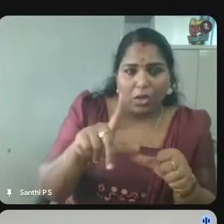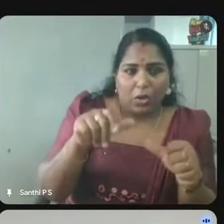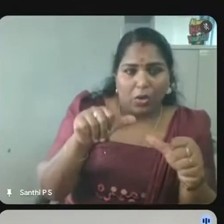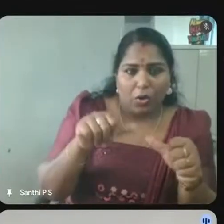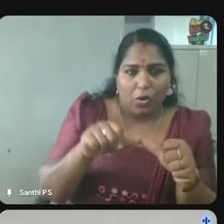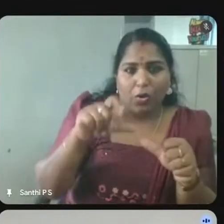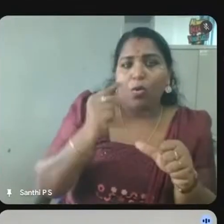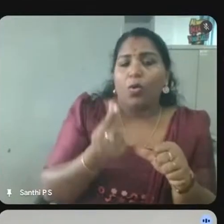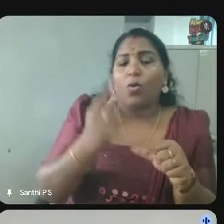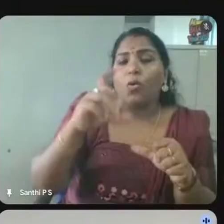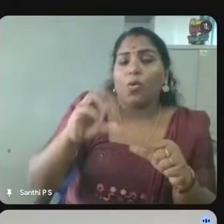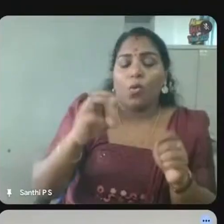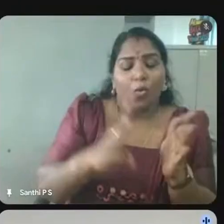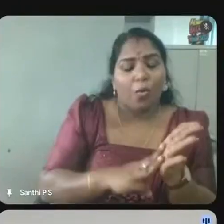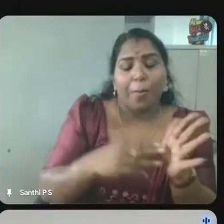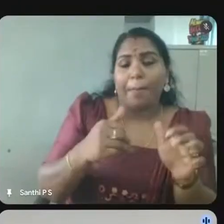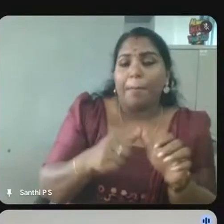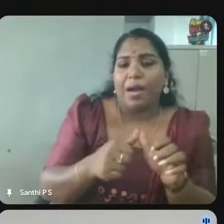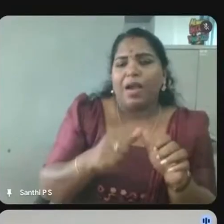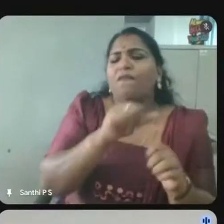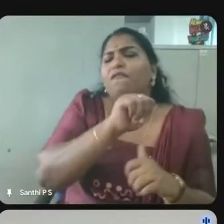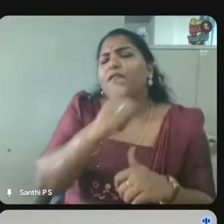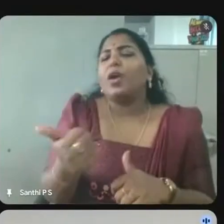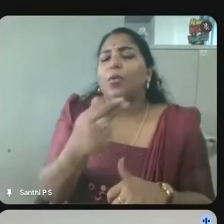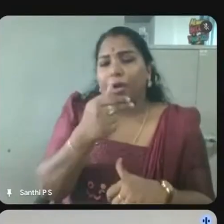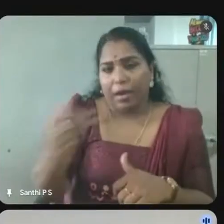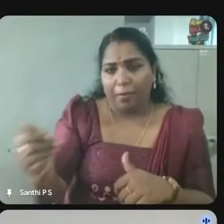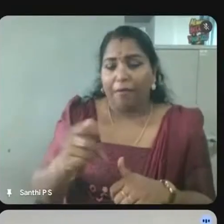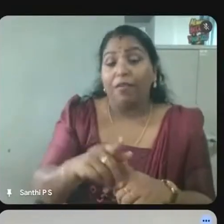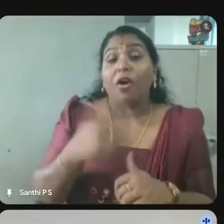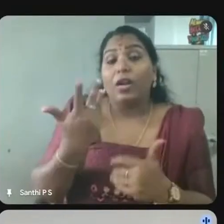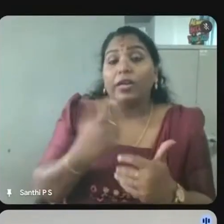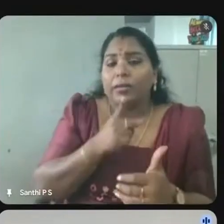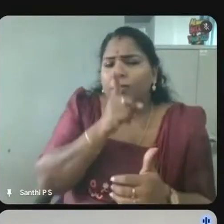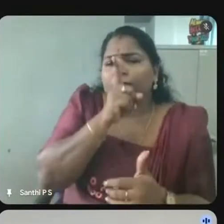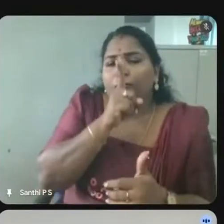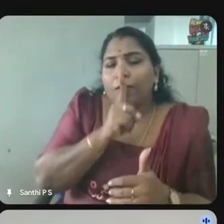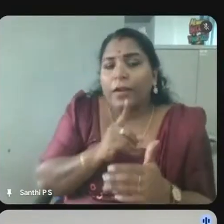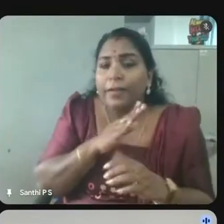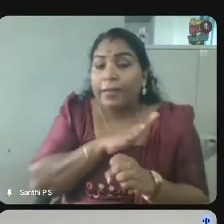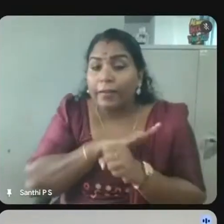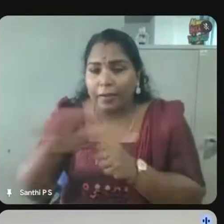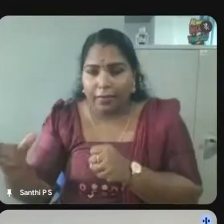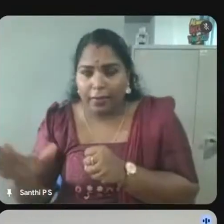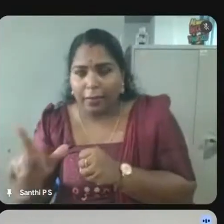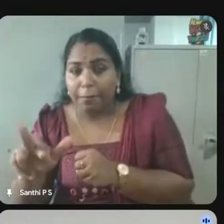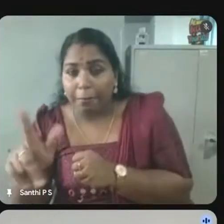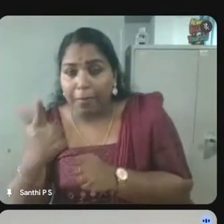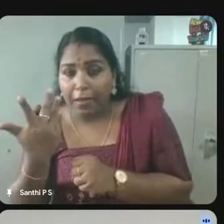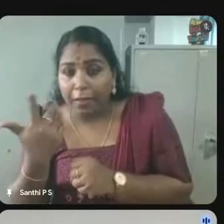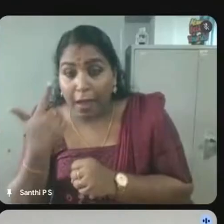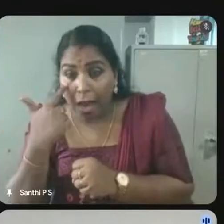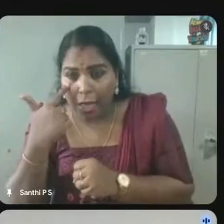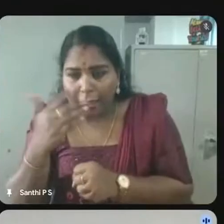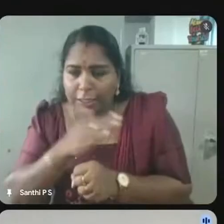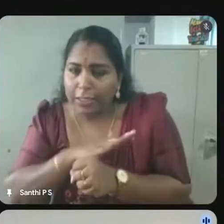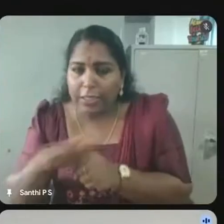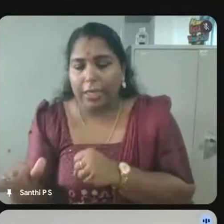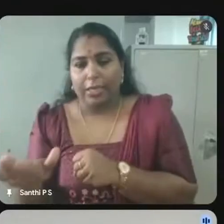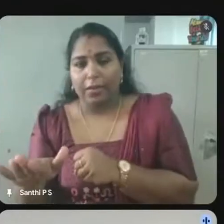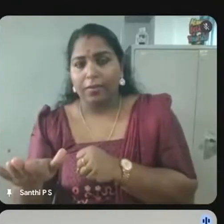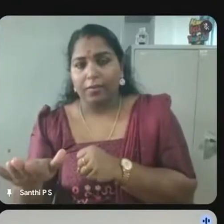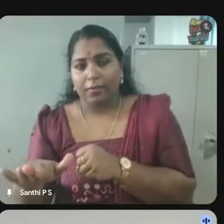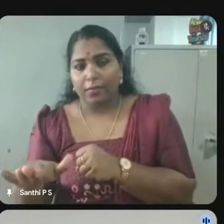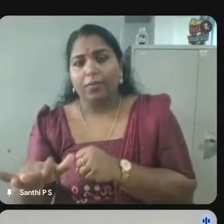അല്ലെങ്കിൽ സൈലന്റ് തീഫ് ഓഫ് വിഷൻ, നിശബ്ദ കൊലയാളി അല്ലെങ്കിൽ നിശബ്ദ എന്താ പറയുന്നത് തീഫിനെ ആണ് പറയുന്നത്.